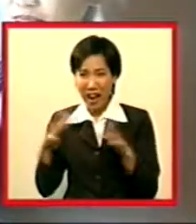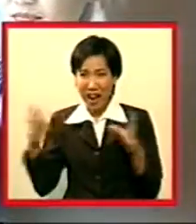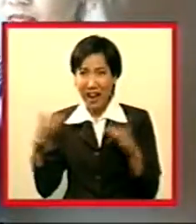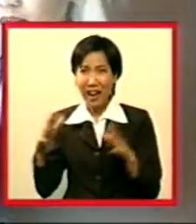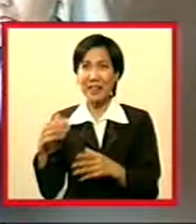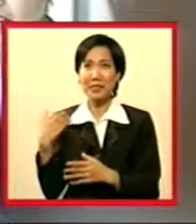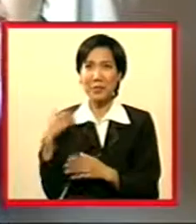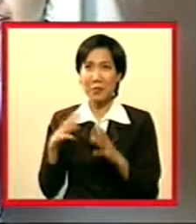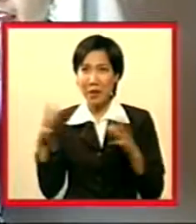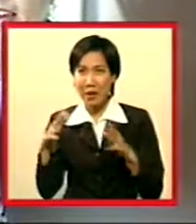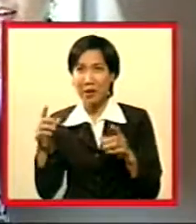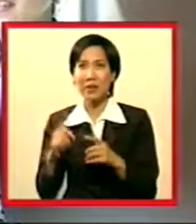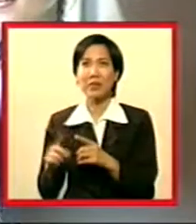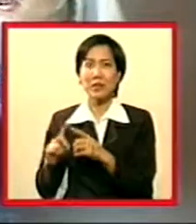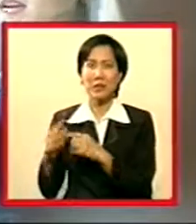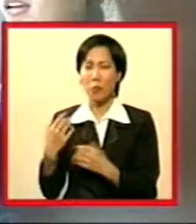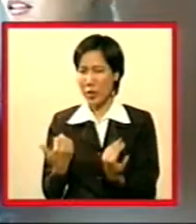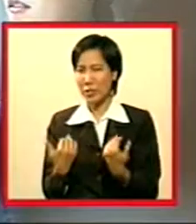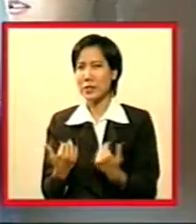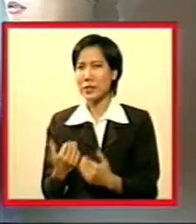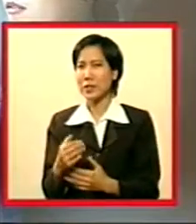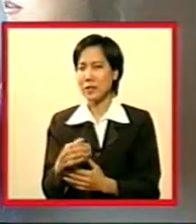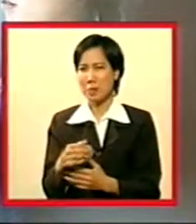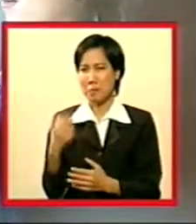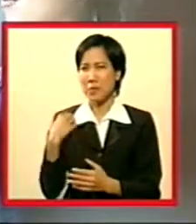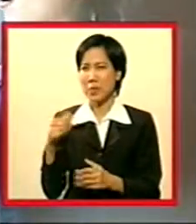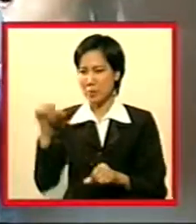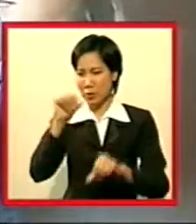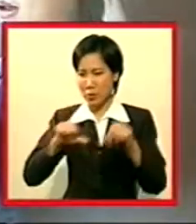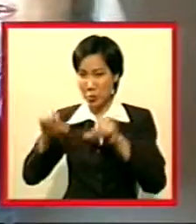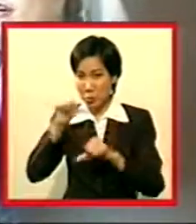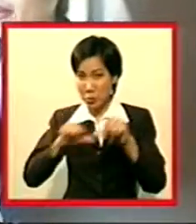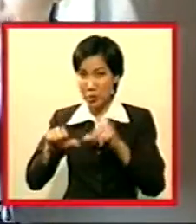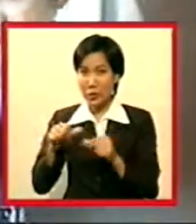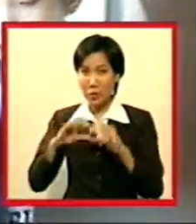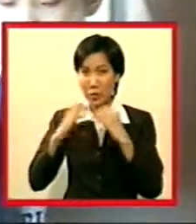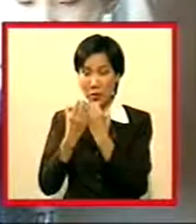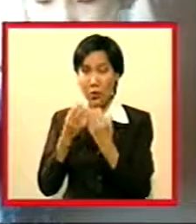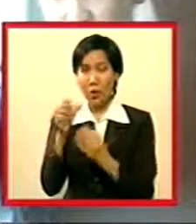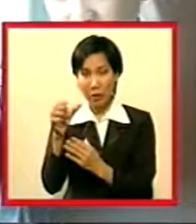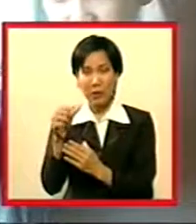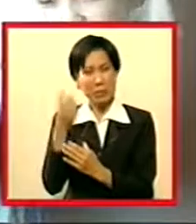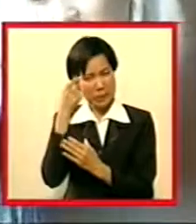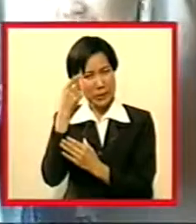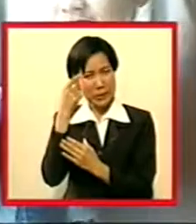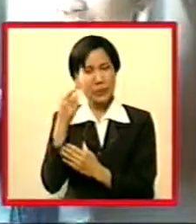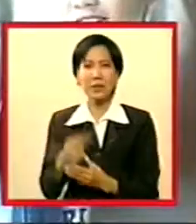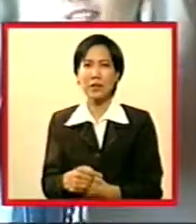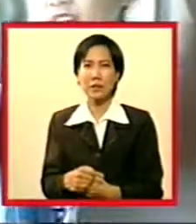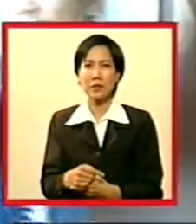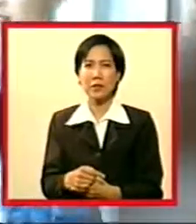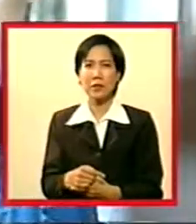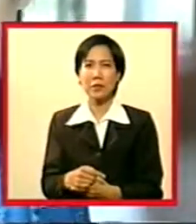อ่ะ ที่แน่ๆนะวันนี้เราได้สูตรข้าวเกี๊ยวฟักทองกลับไปได้ของแถมกลับไปด้วยนะ อืมหร